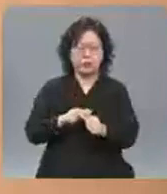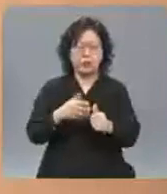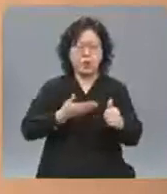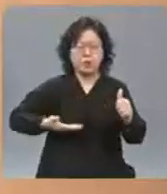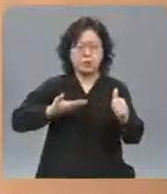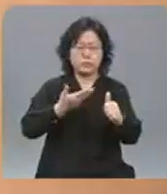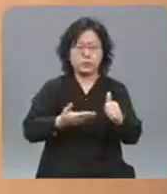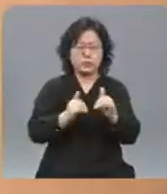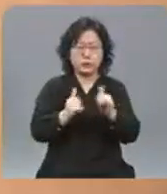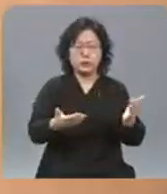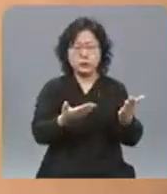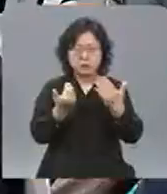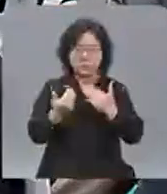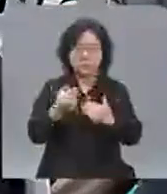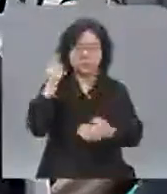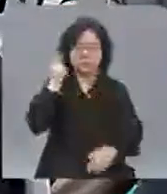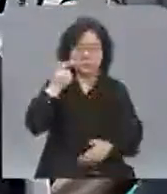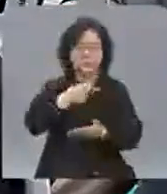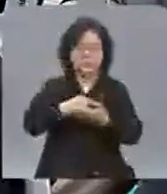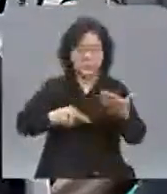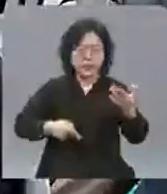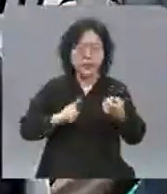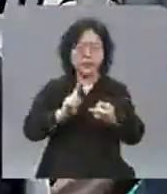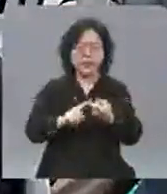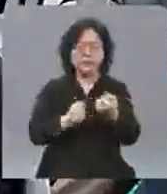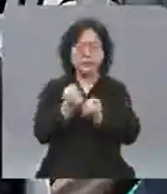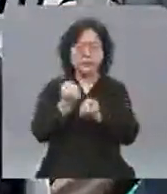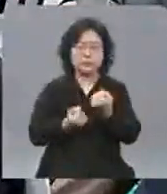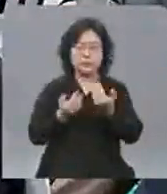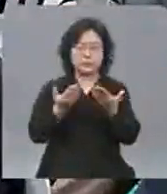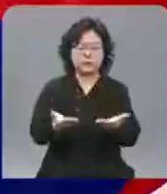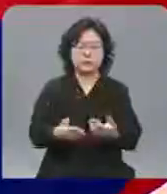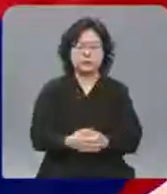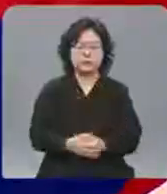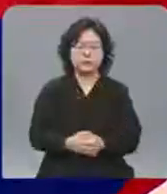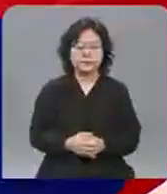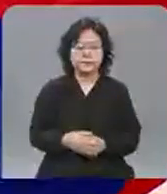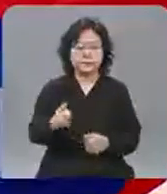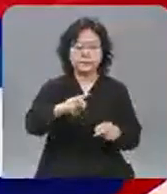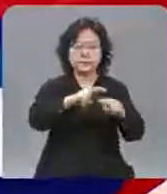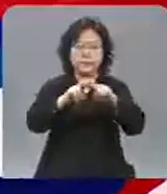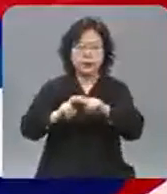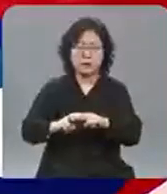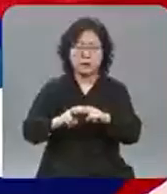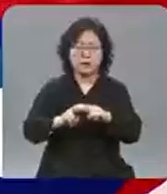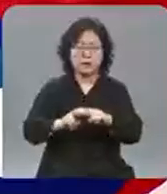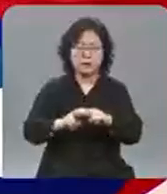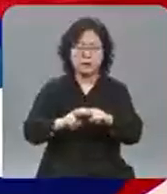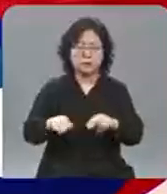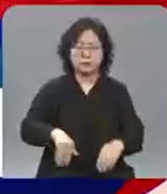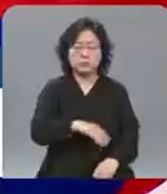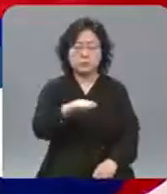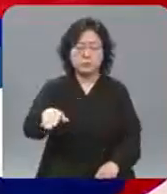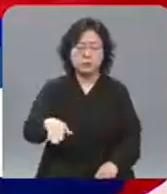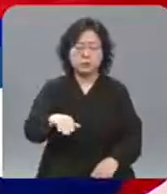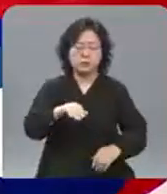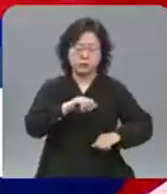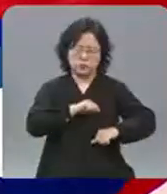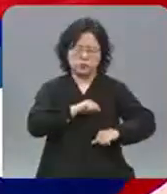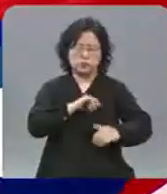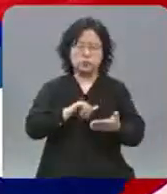유입이라는 기대 효과와 소음 등의 우려를 차례로 설명했습니다. 이 자리를 통해서 우리가